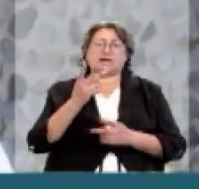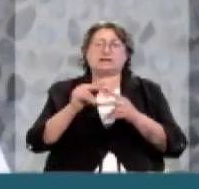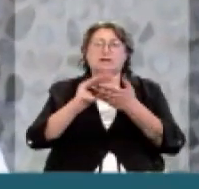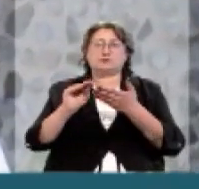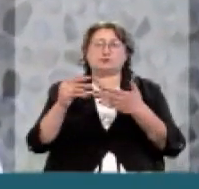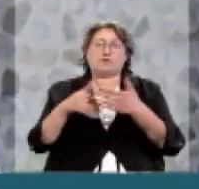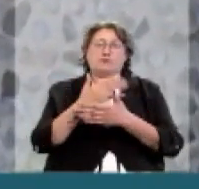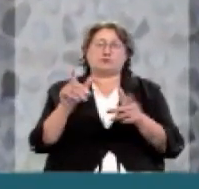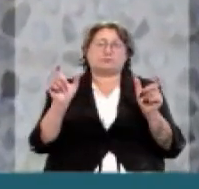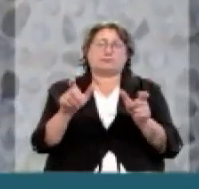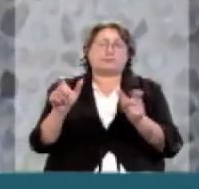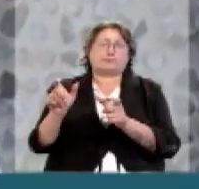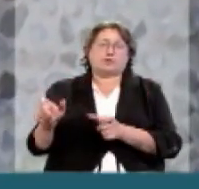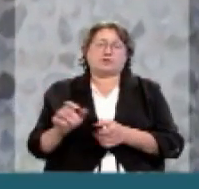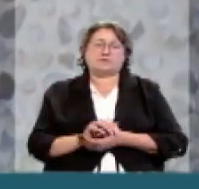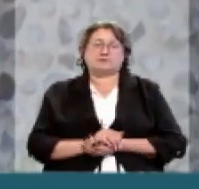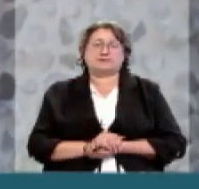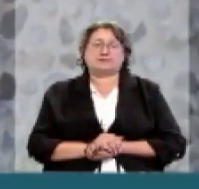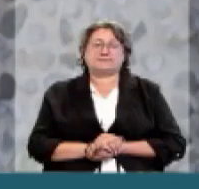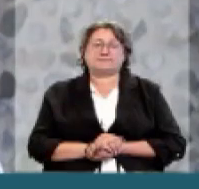бұл шынымен де